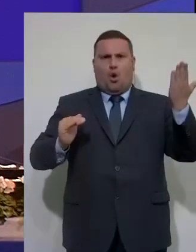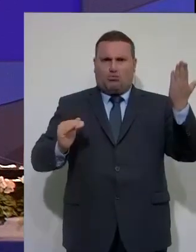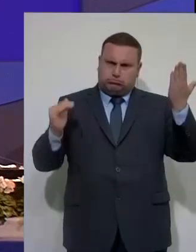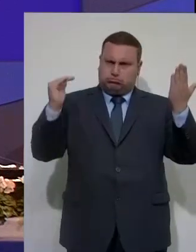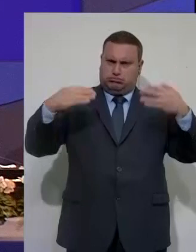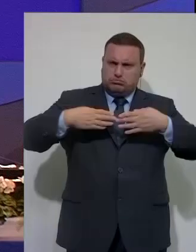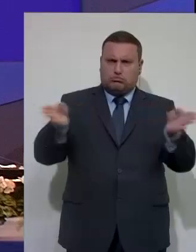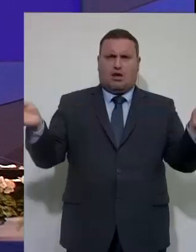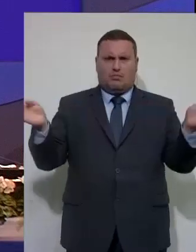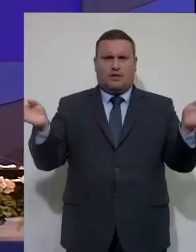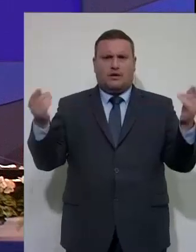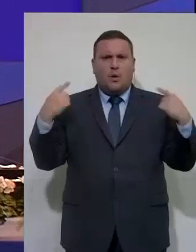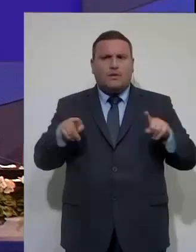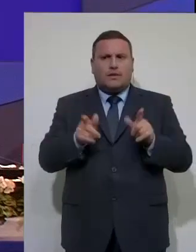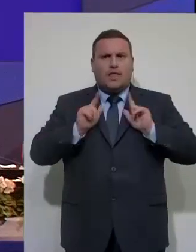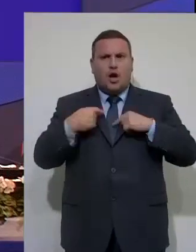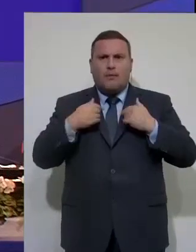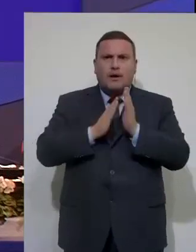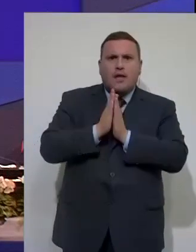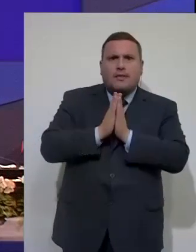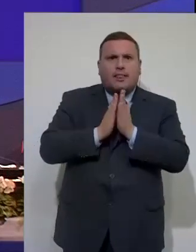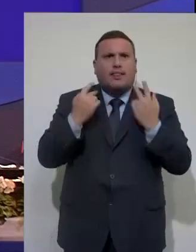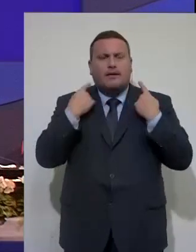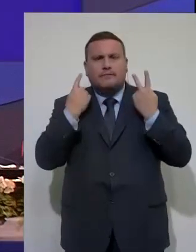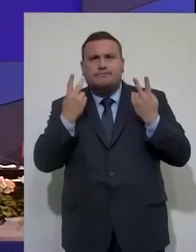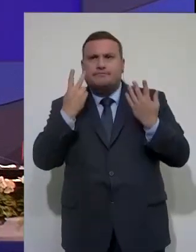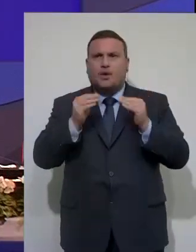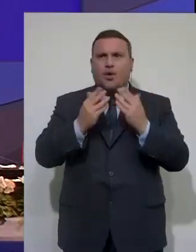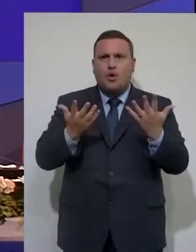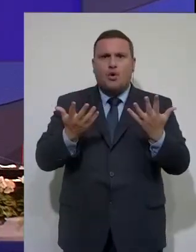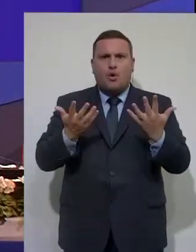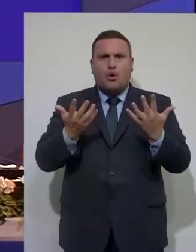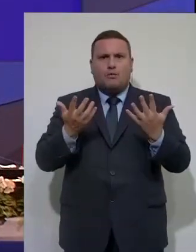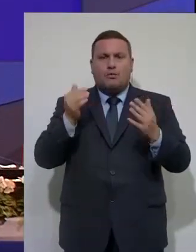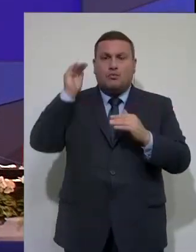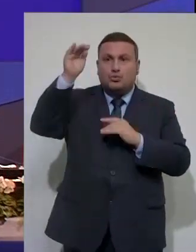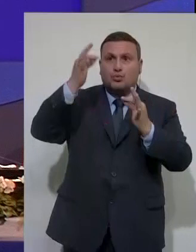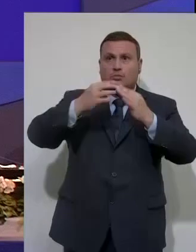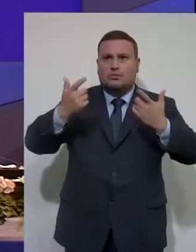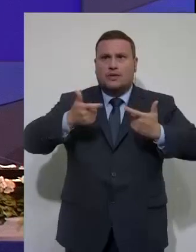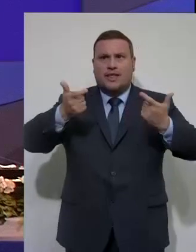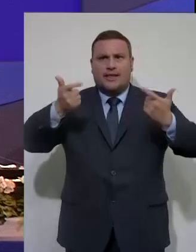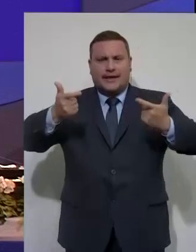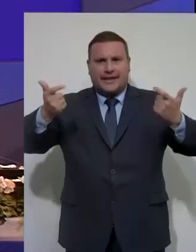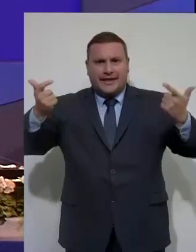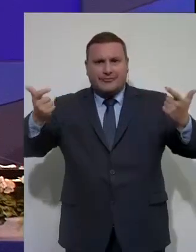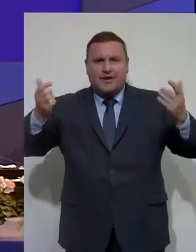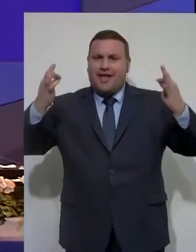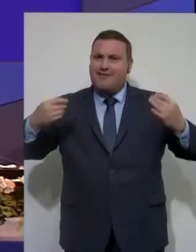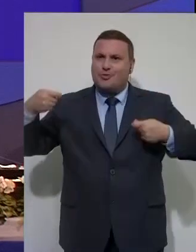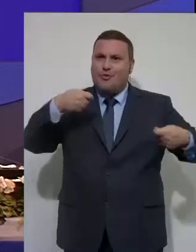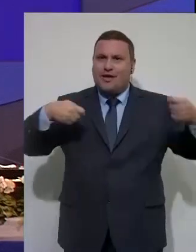questo comunque crea delle aspettative e ci impone di continuare a crescere e di continuare soprattutto a investire.